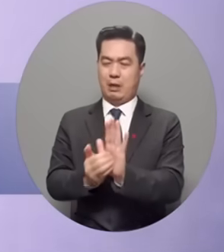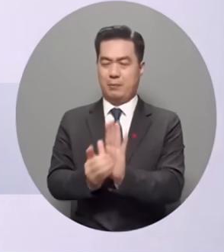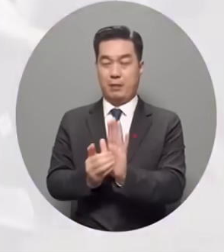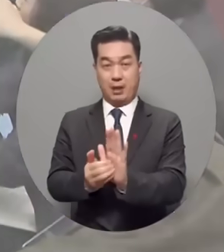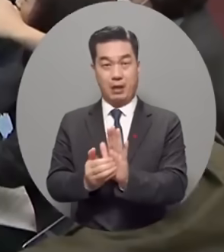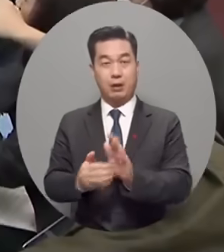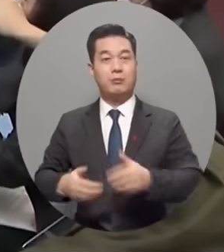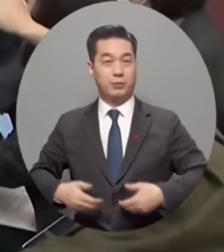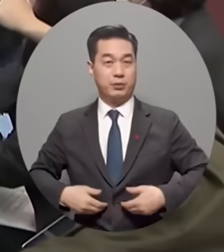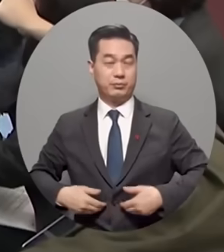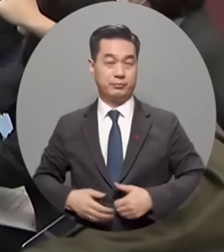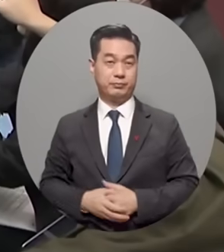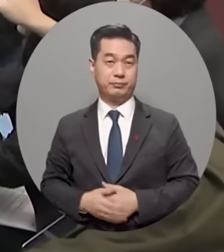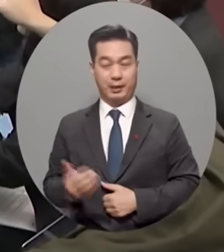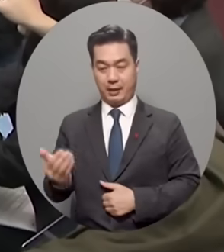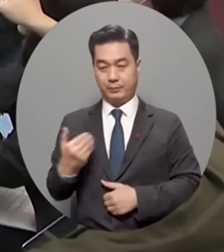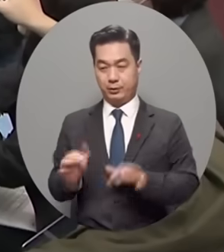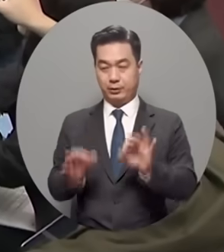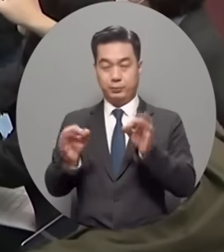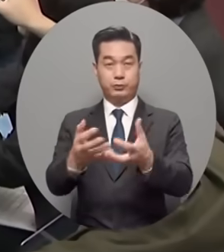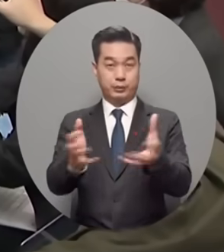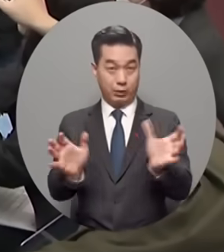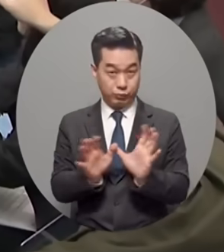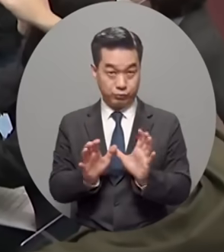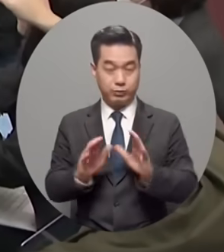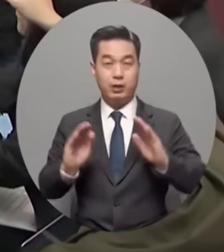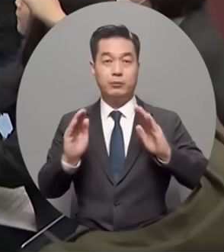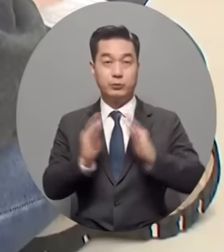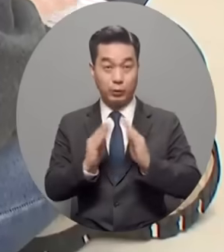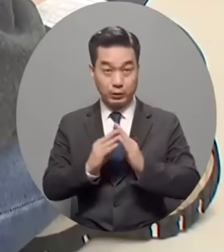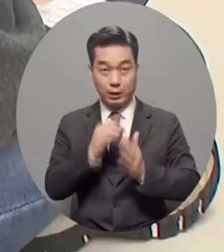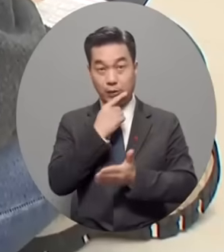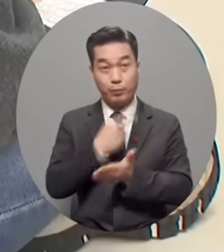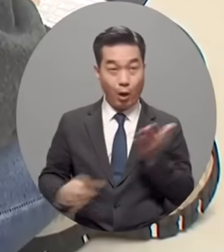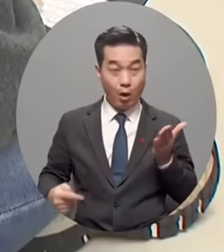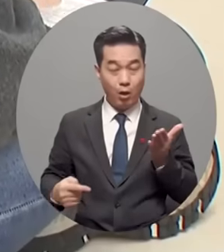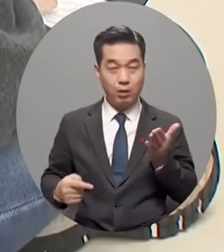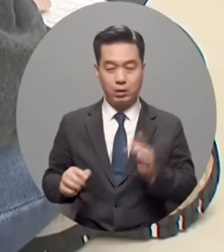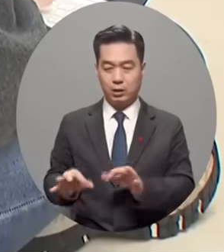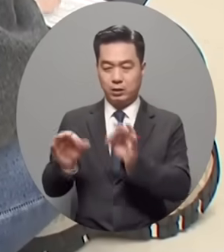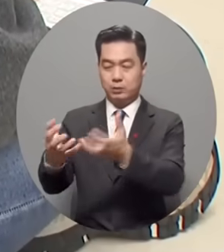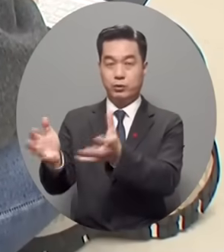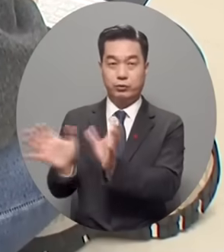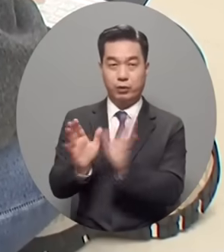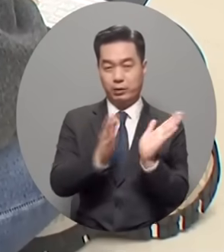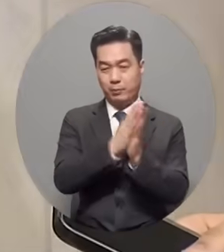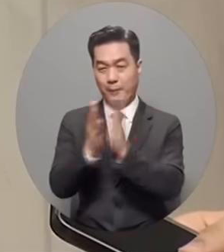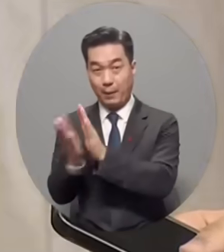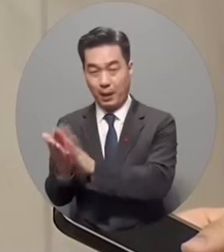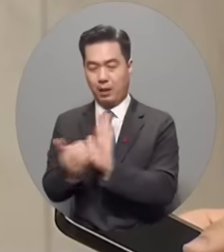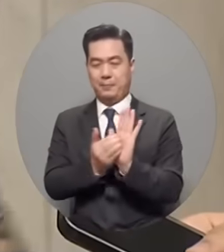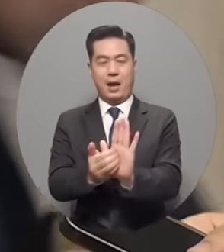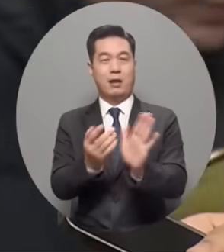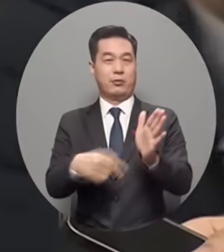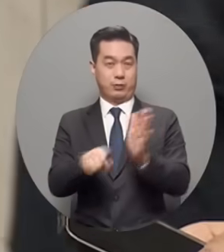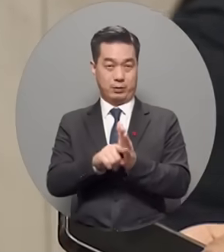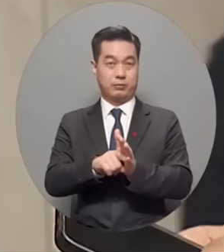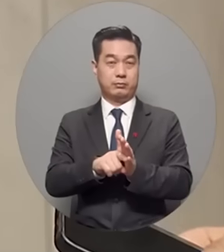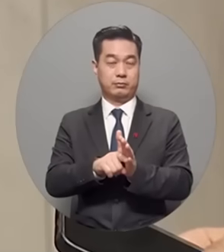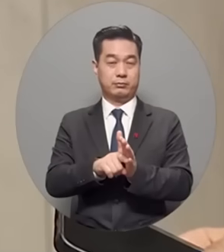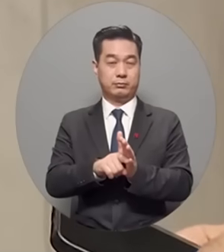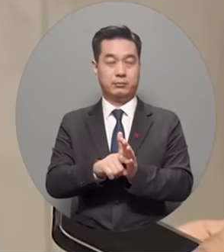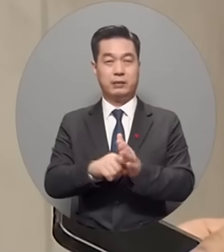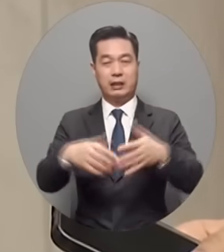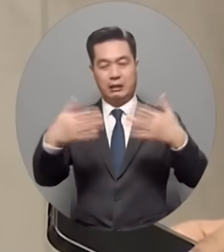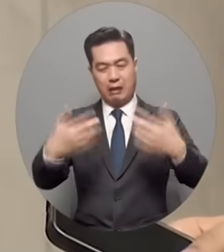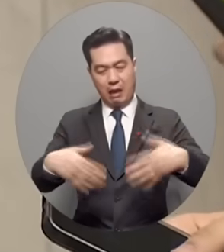있다면은. 앞서 금융당국은 부동산 리스크가 금융권으로 전이되는 것을 막기 위해선 부실 사업장에 대한 정리가